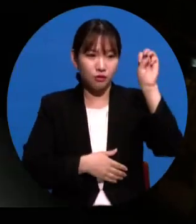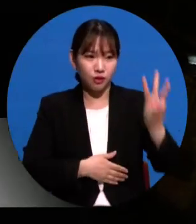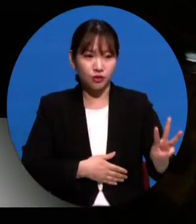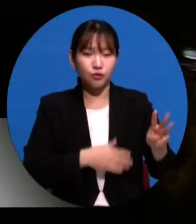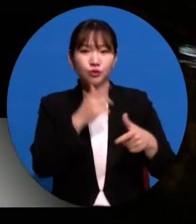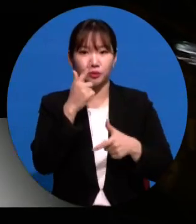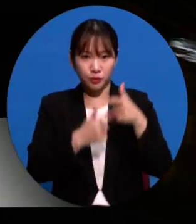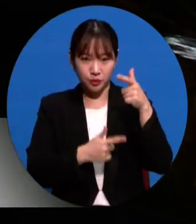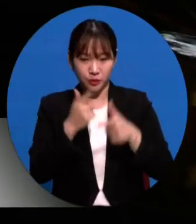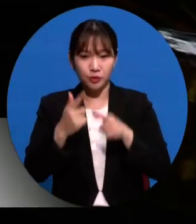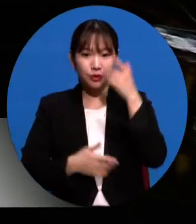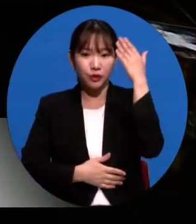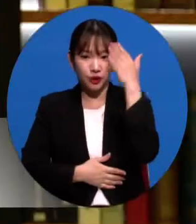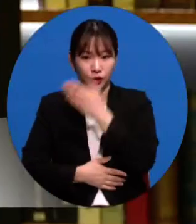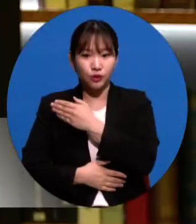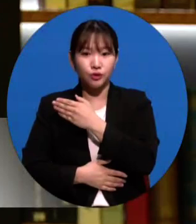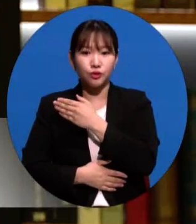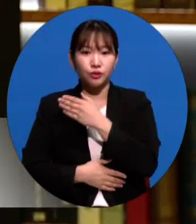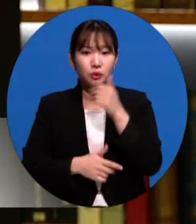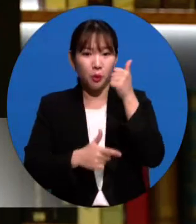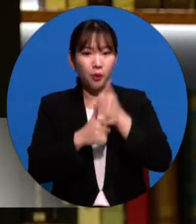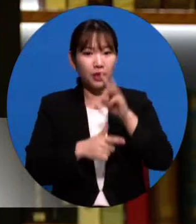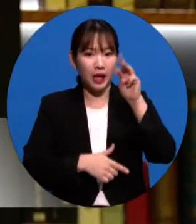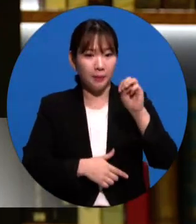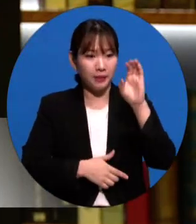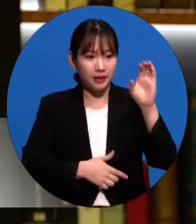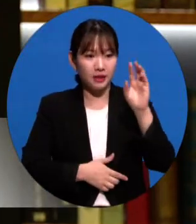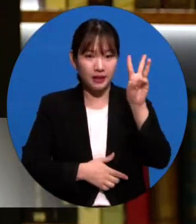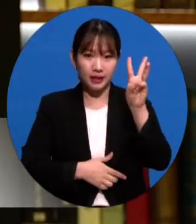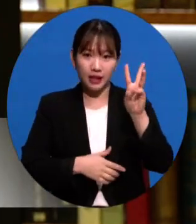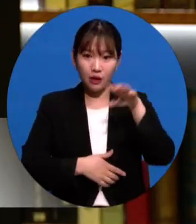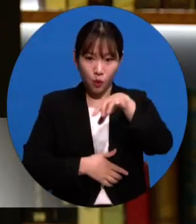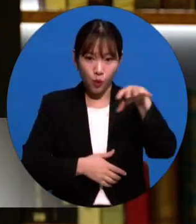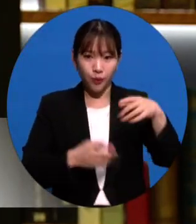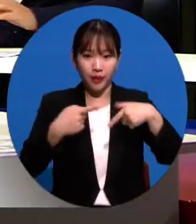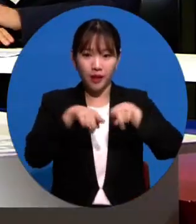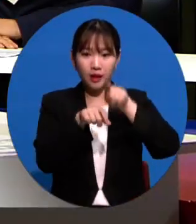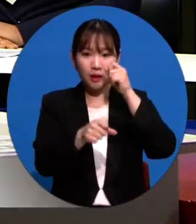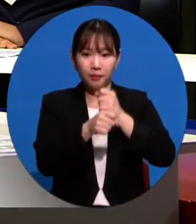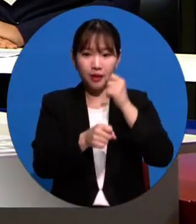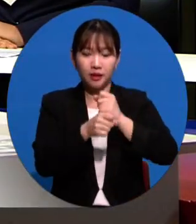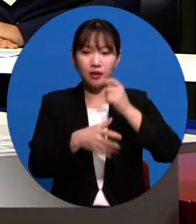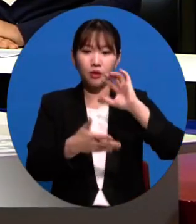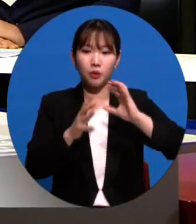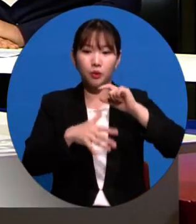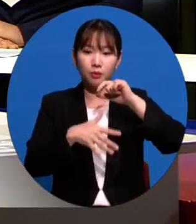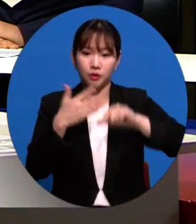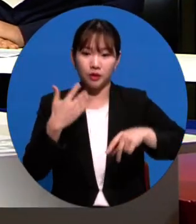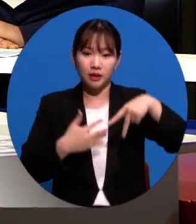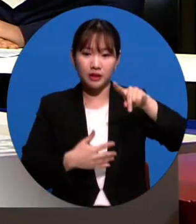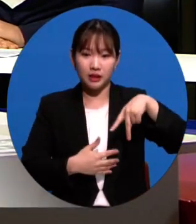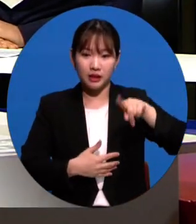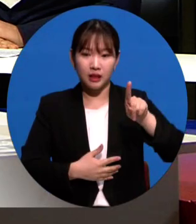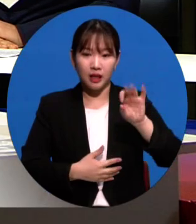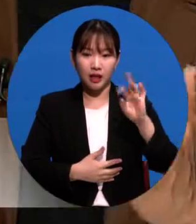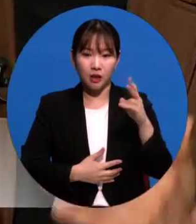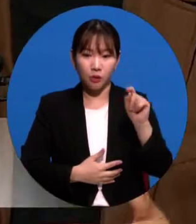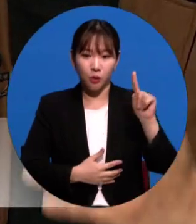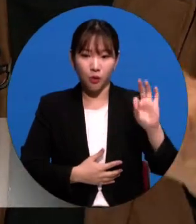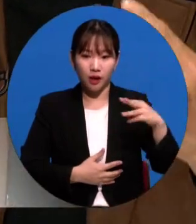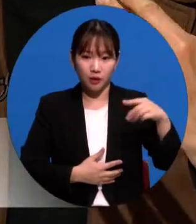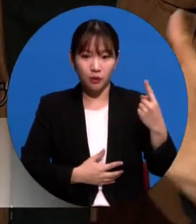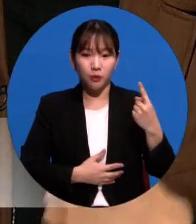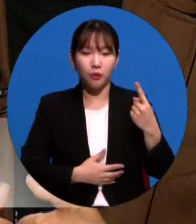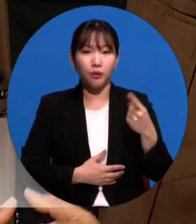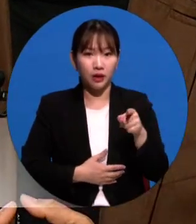목포, 여수 문화방송 등 호남 MBC 3사가 함께 만드는 시사 토론 프로그램인 시사 용광로는